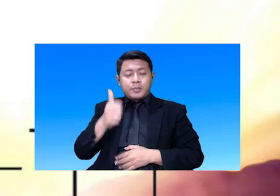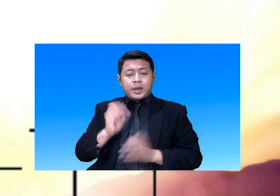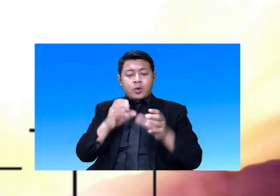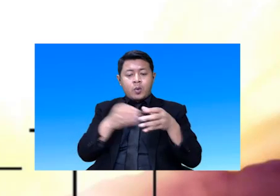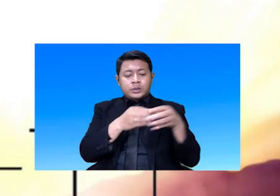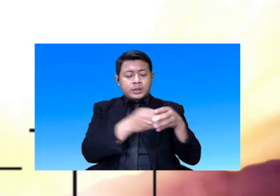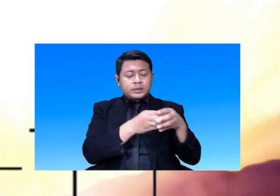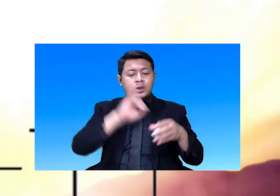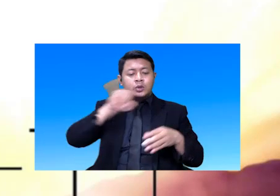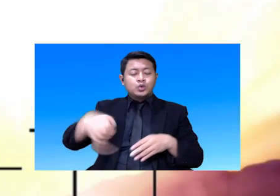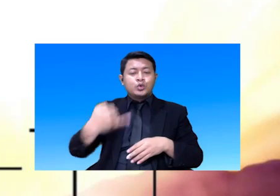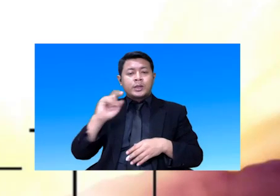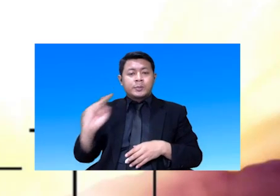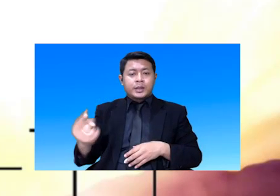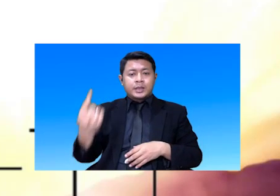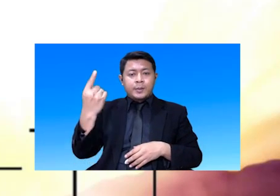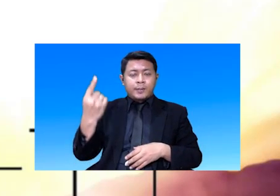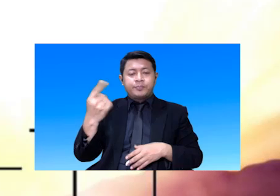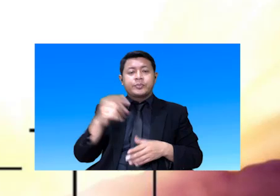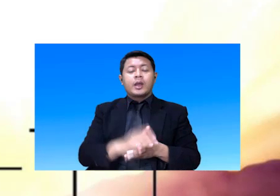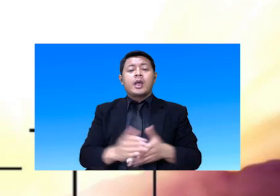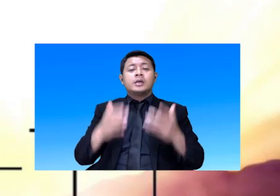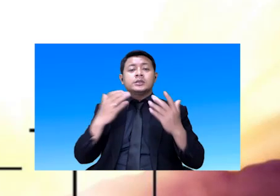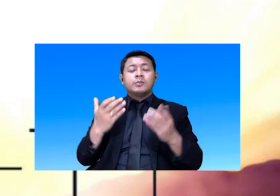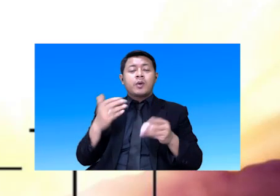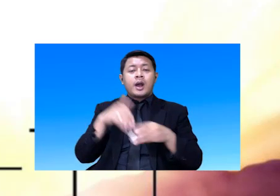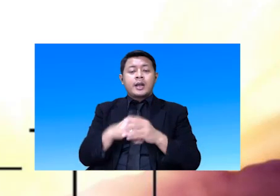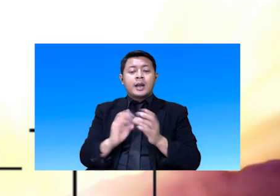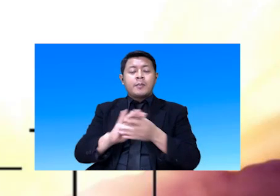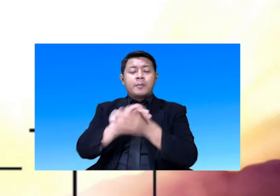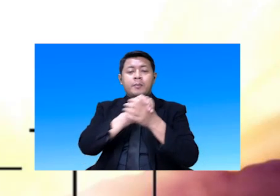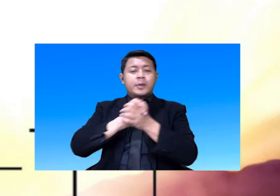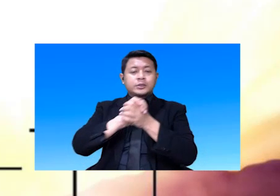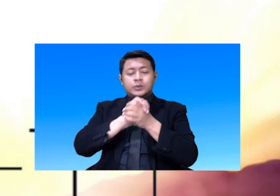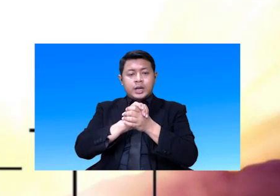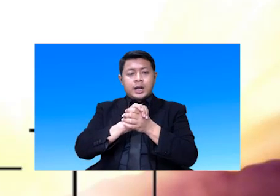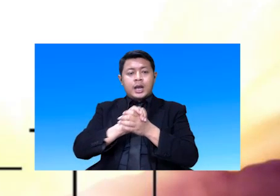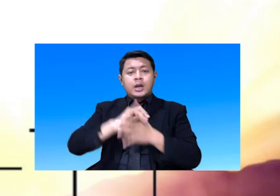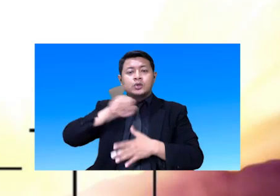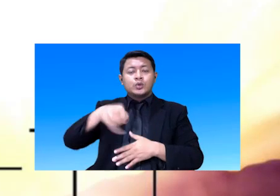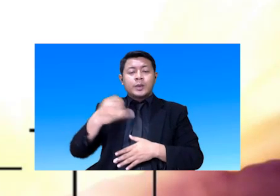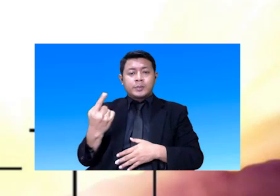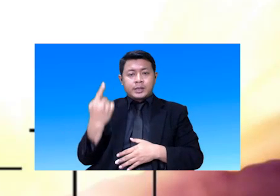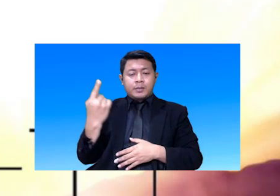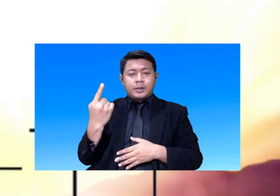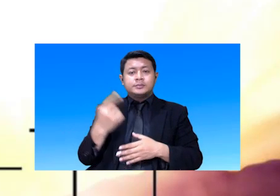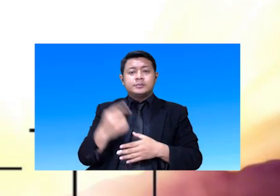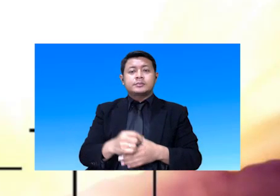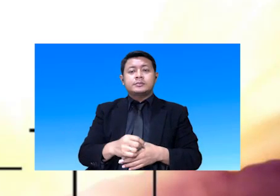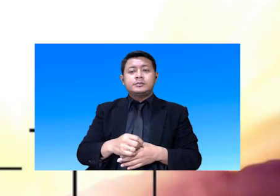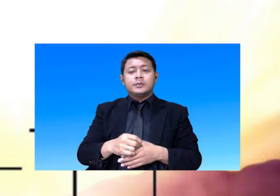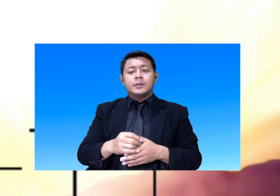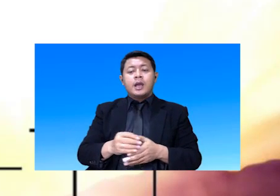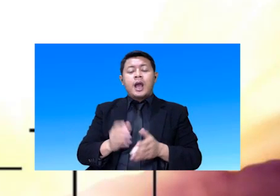memberkati niat-niat baik komunitas-komunitas Jumat pertama. Semoga di dalam persaudaraan